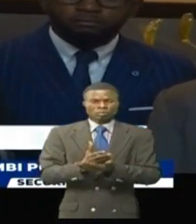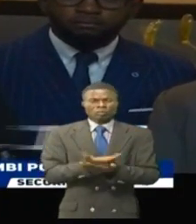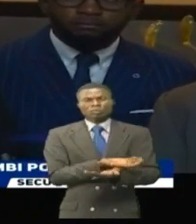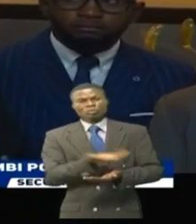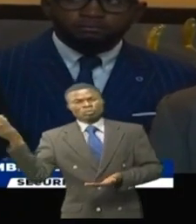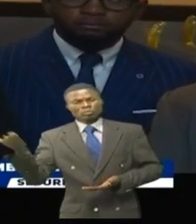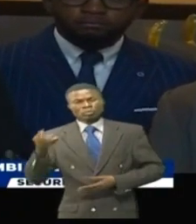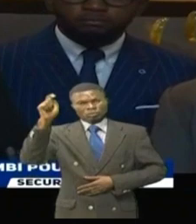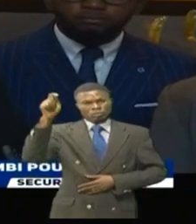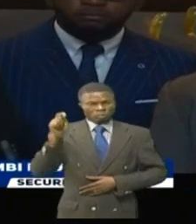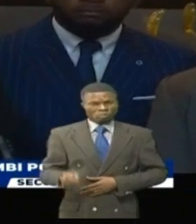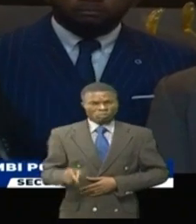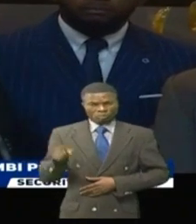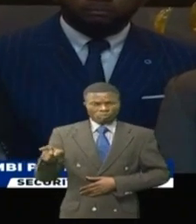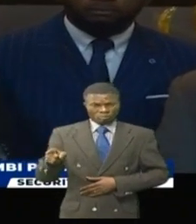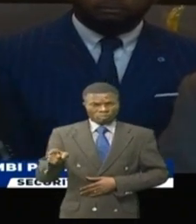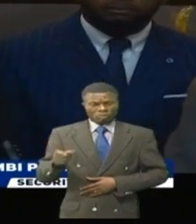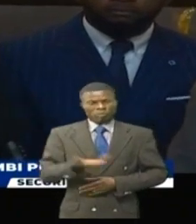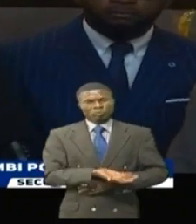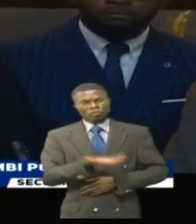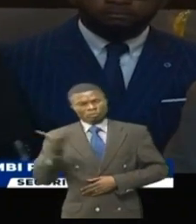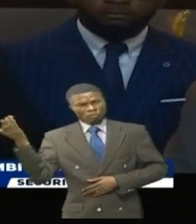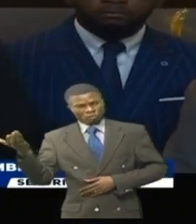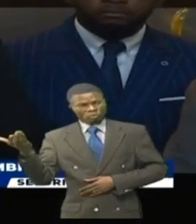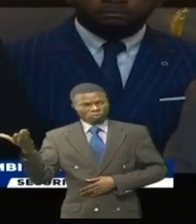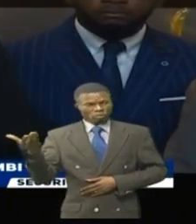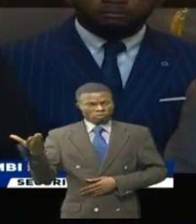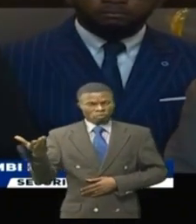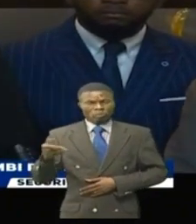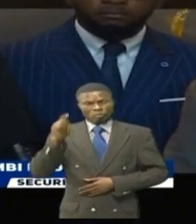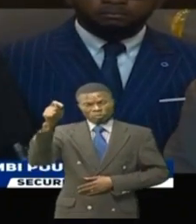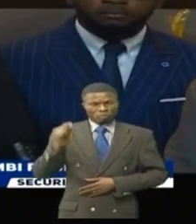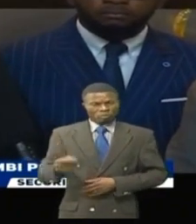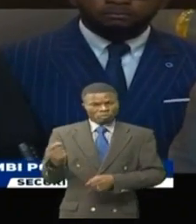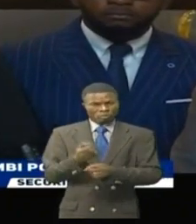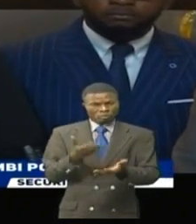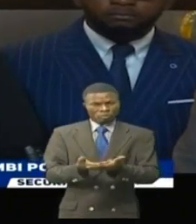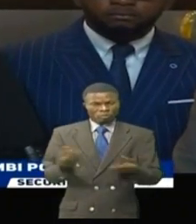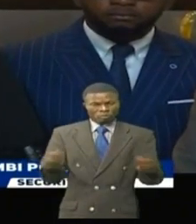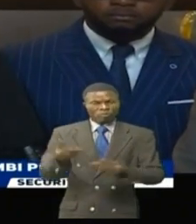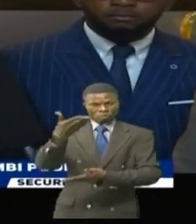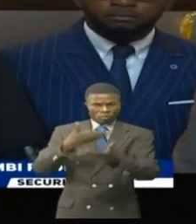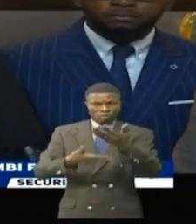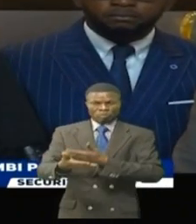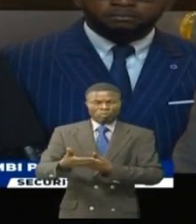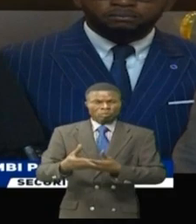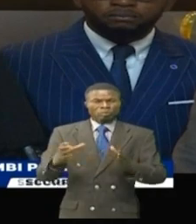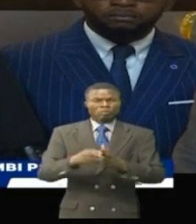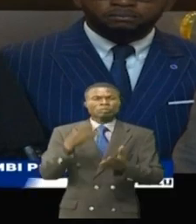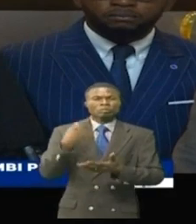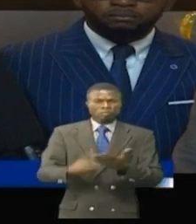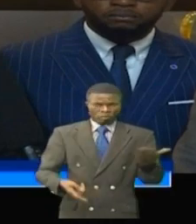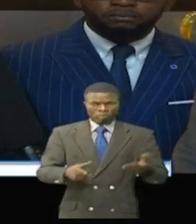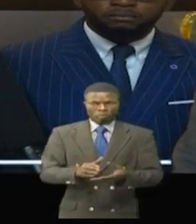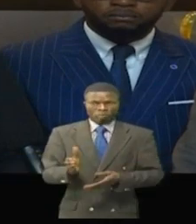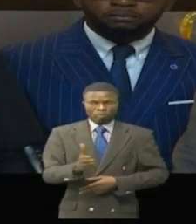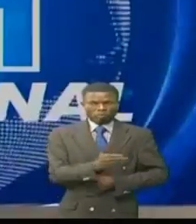la suppression ou la levée de l'état de siège? C'est pour remplacer cela par quoi?